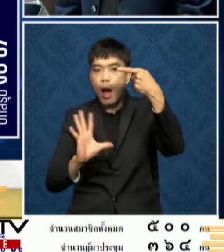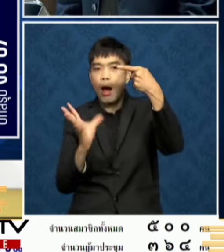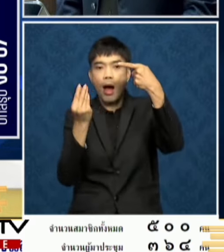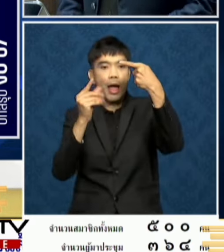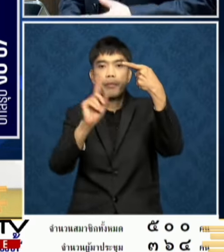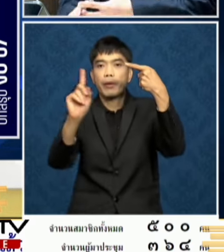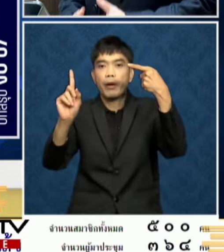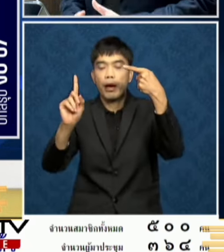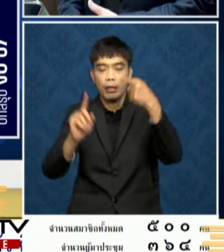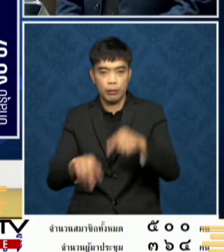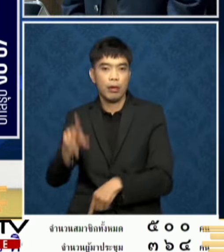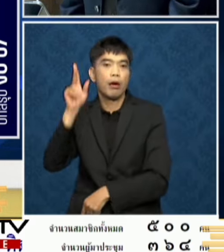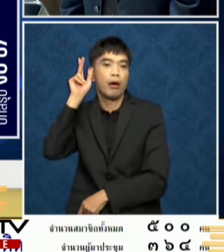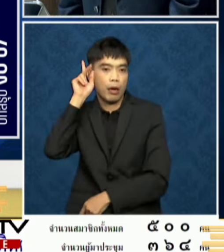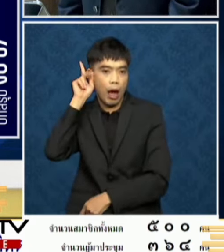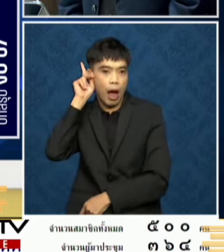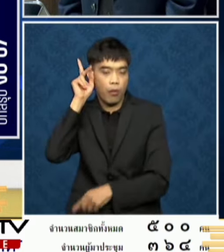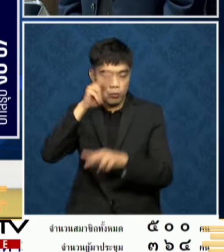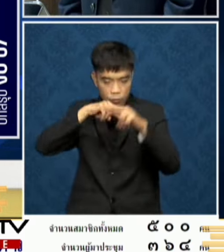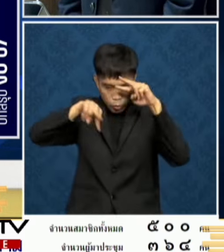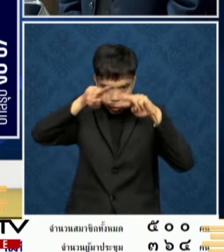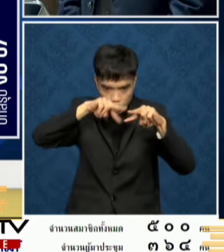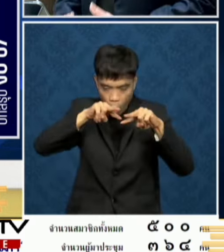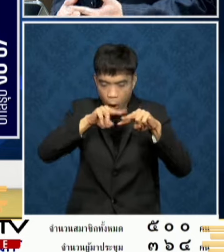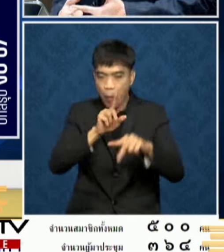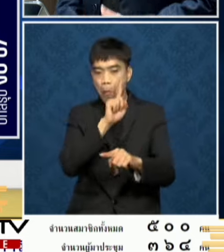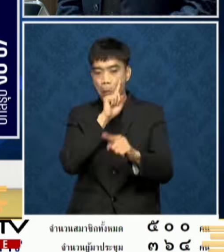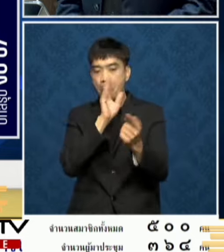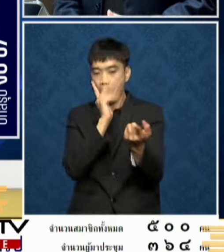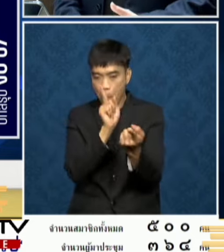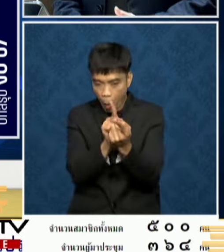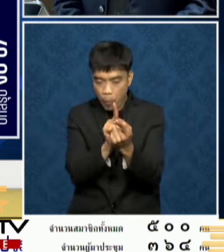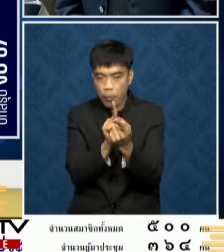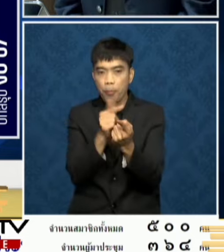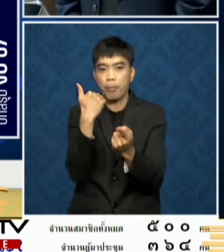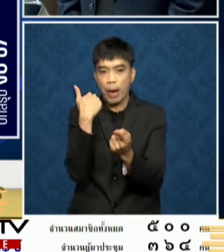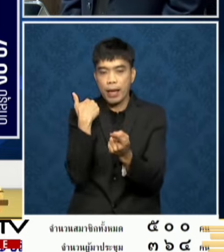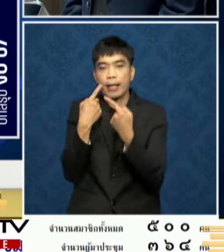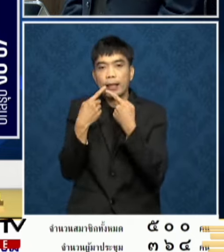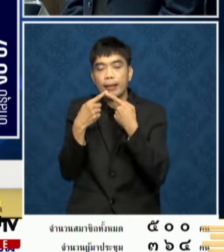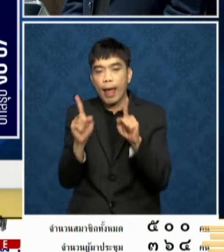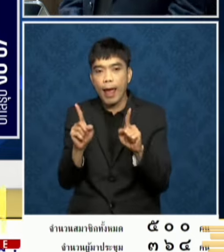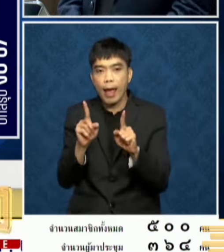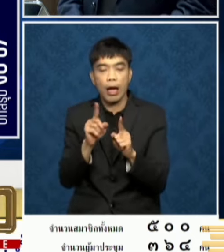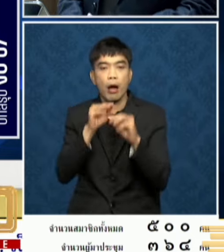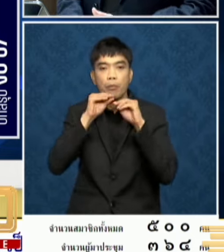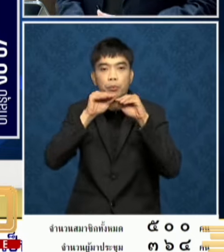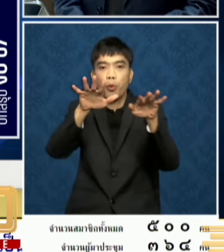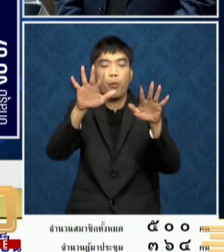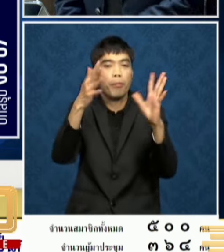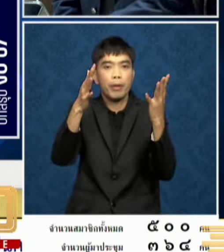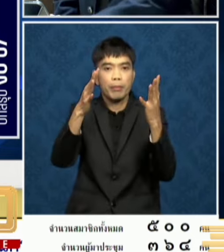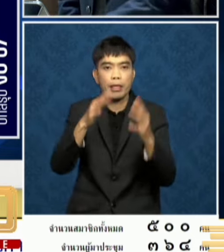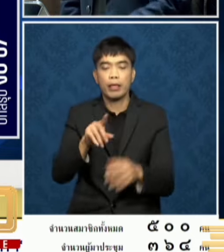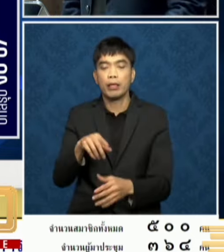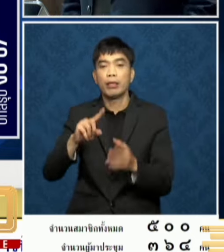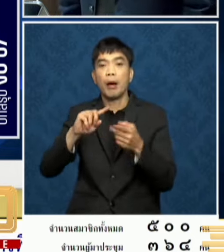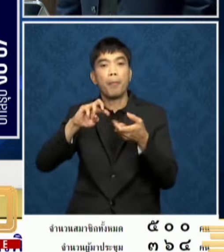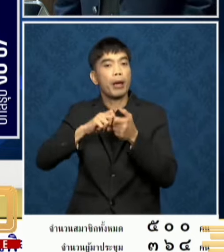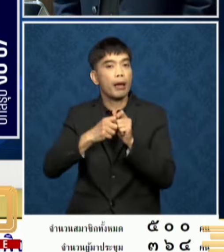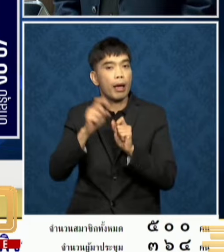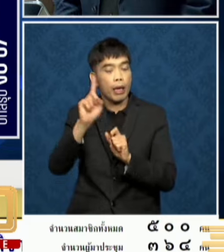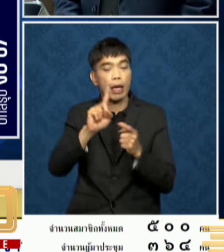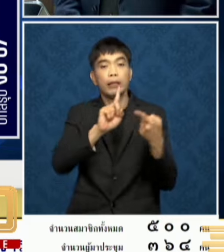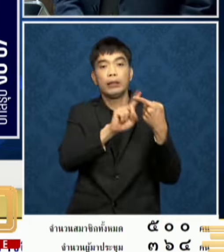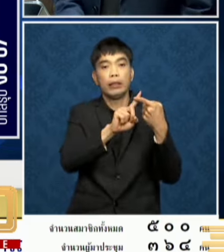จสอบได้แต่ไม่ได้เผยแพร่นะครับออกเป็น3กลุ่มครับคือ1หน่วยงานไม่สามารถชี้แจงได้แล้วก็2หน่วยงานปฏิเสธการตอบกลับ